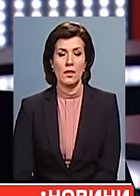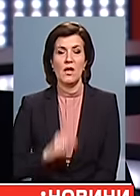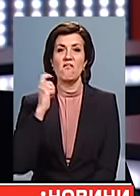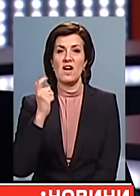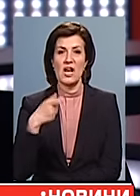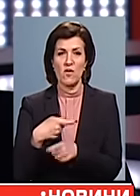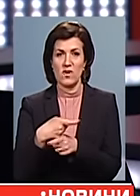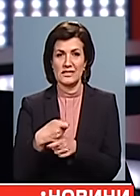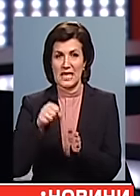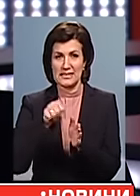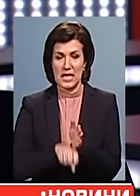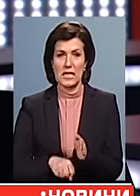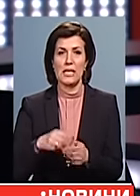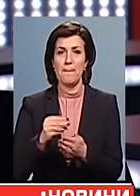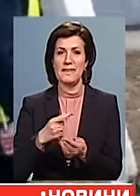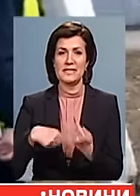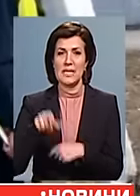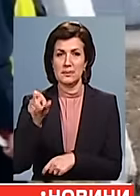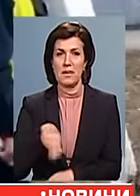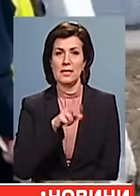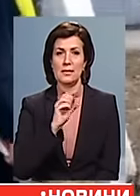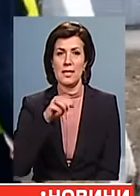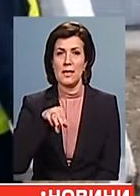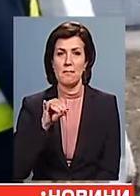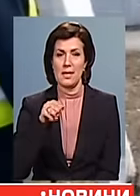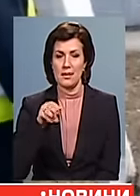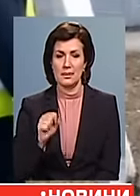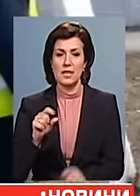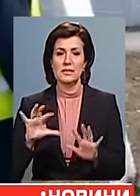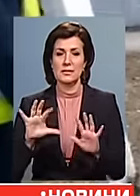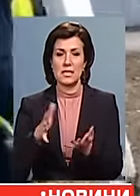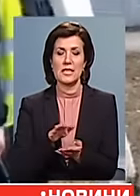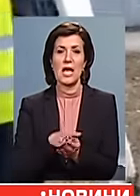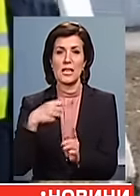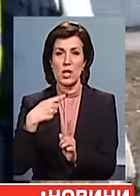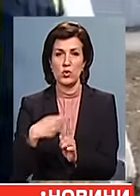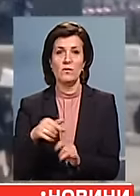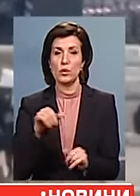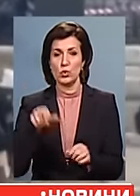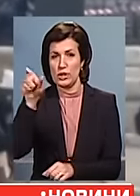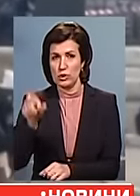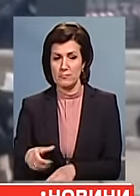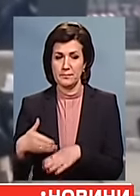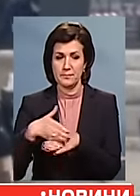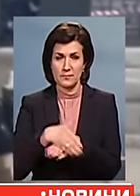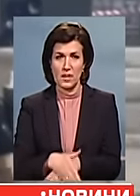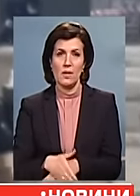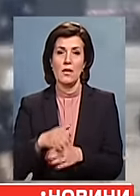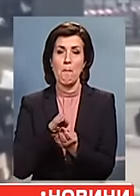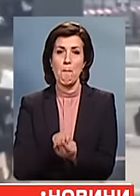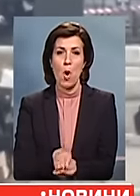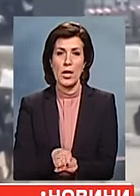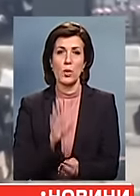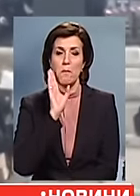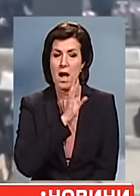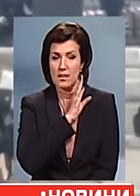у Харкові застрелили бізнесмена Юрія демента це сталося на міському кладовищі куди чоловік прийшов відвідати могилу матері